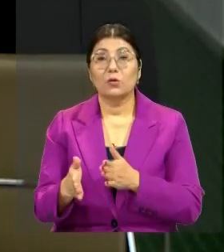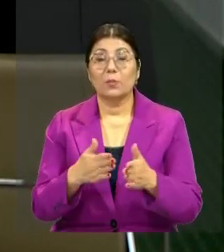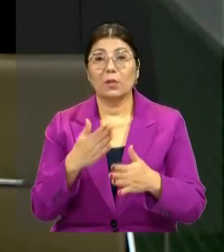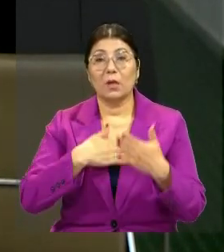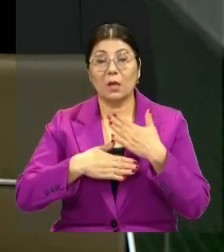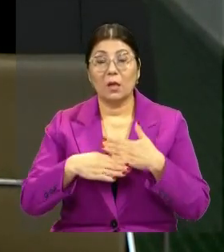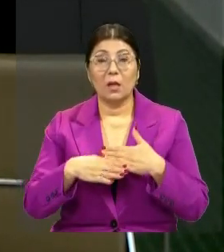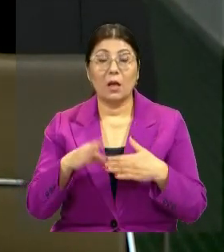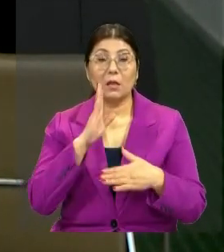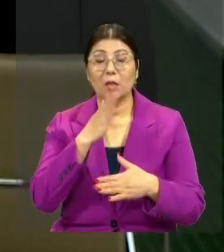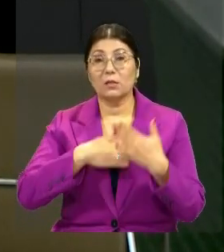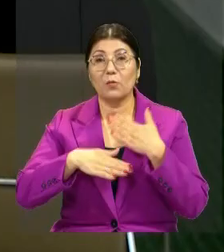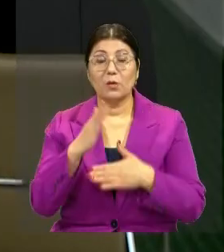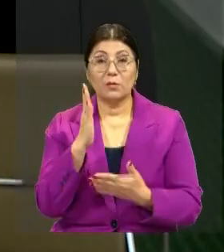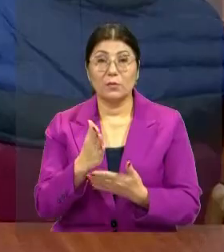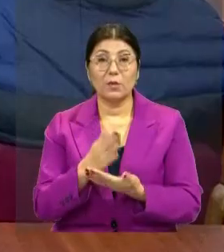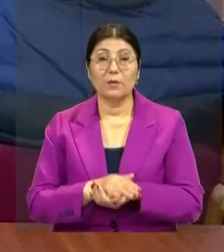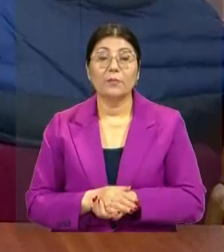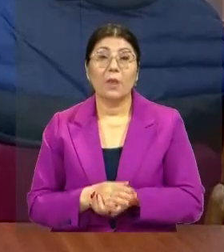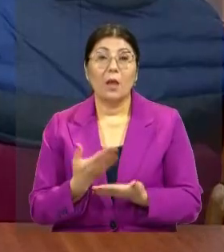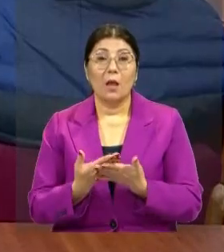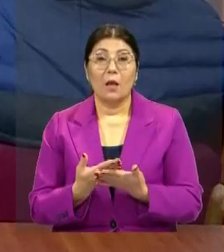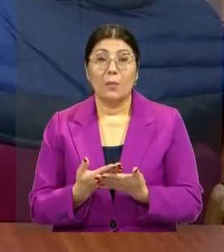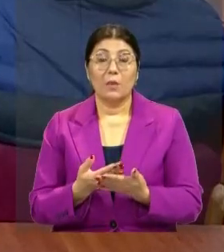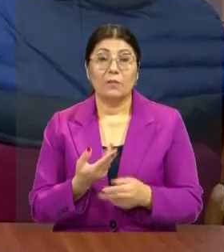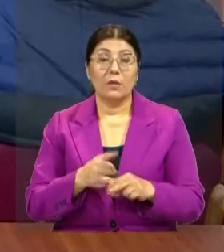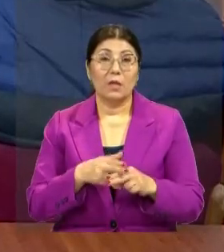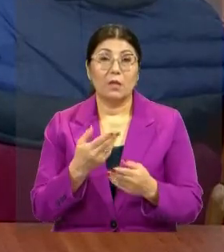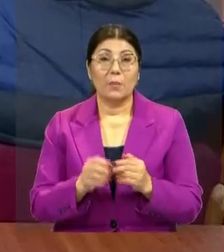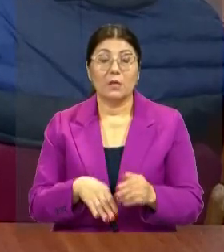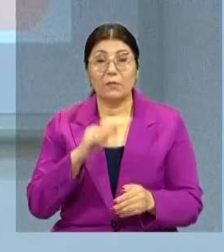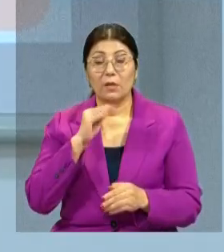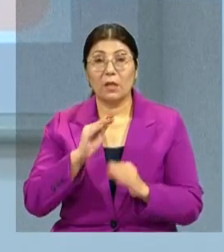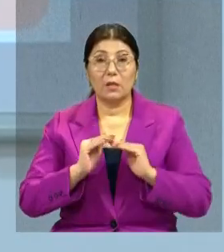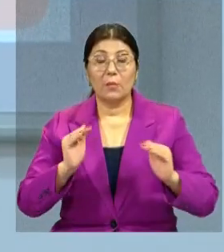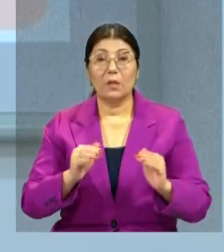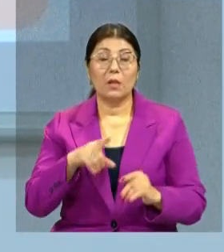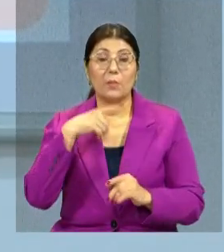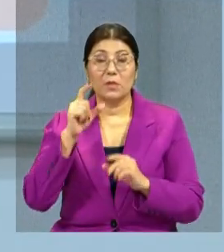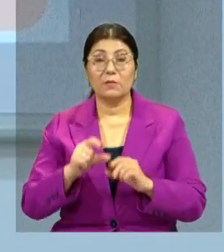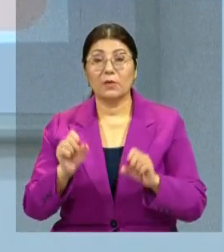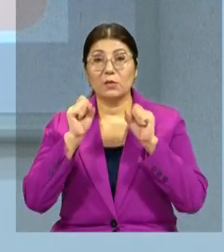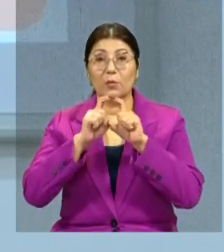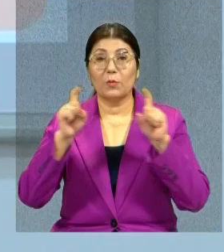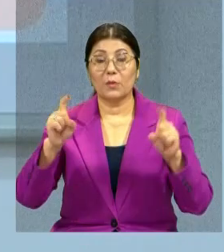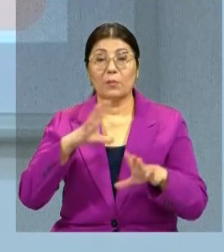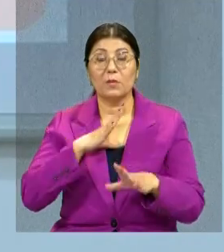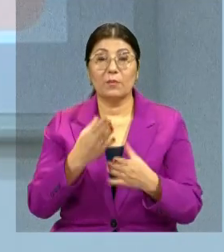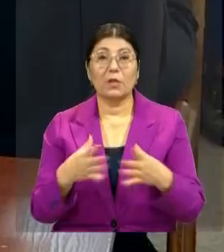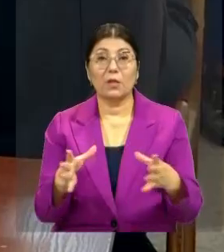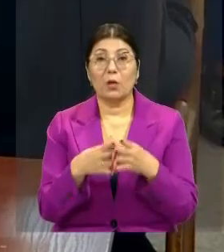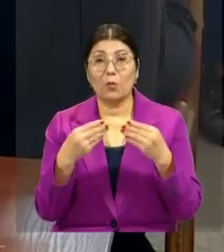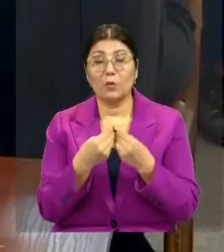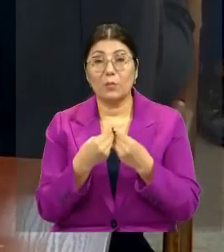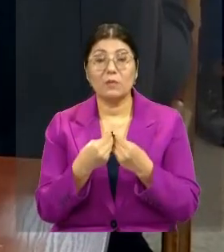ата-анасын қуантып, сабақтарын оқып жүрсе болды. Акциясында кезекті шара мамандандырылған балалар мен жасөспірімдер спорт мектебінде өтті. Мұнда отбасылық